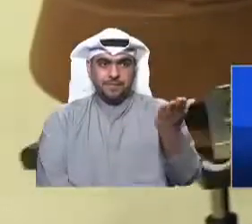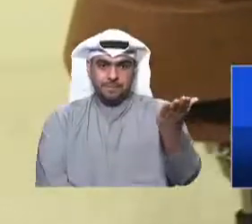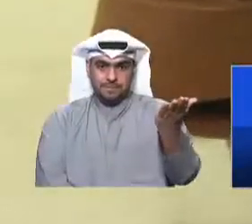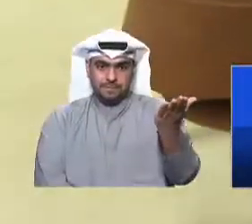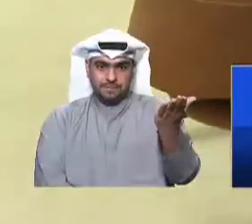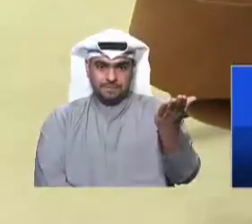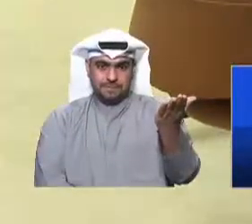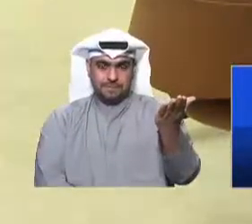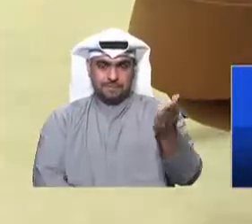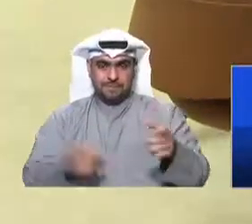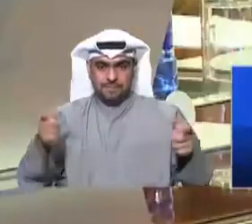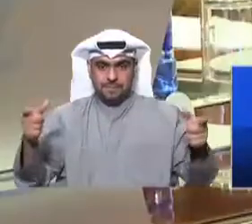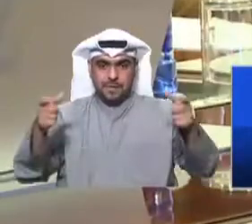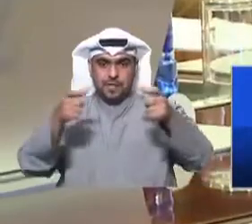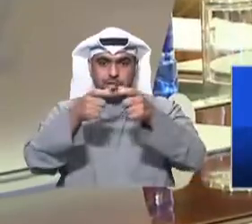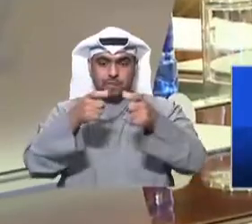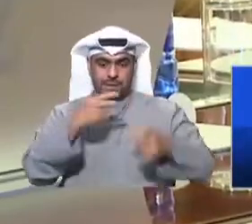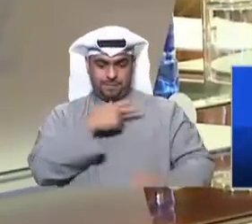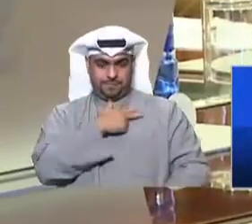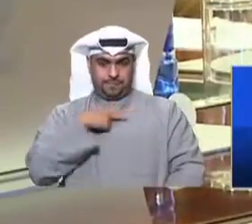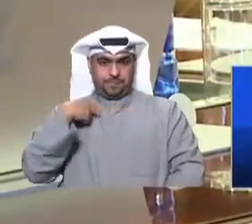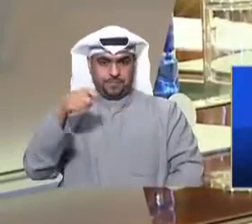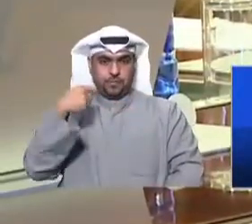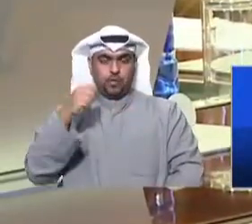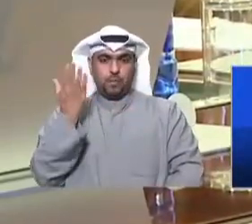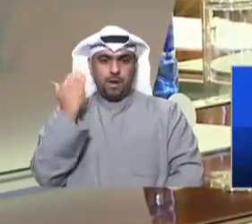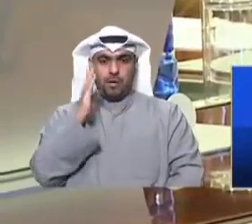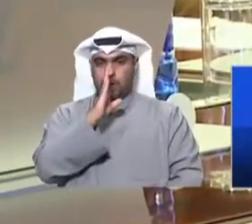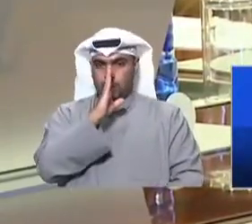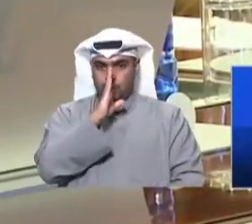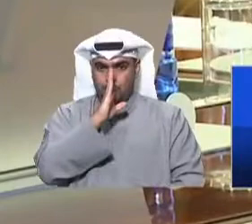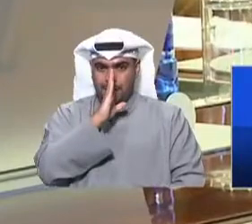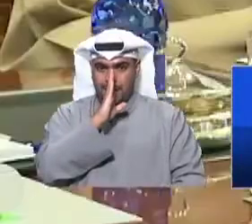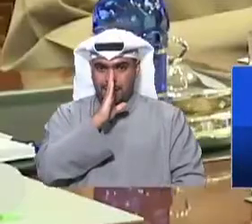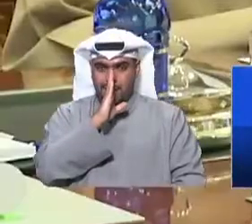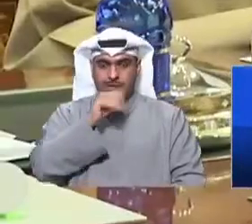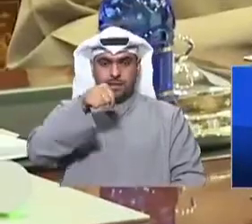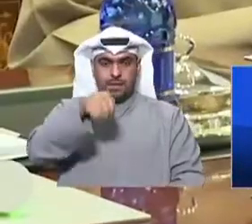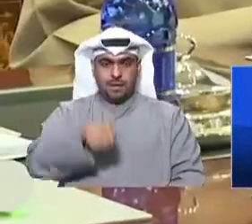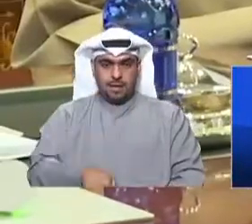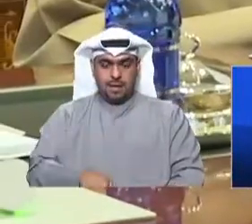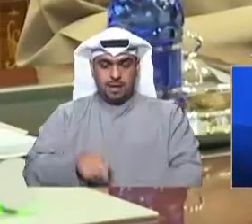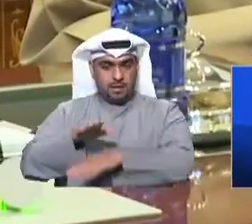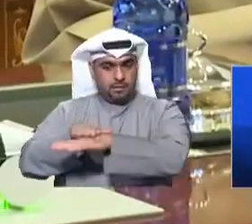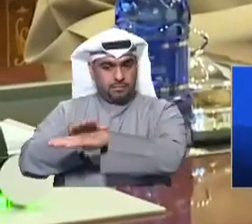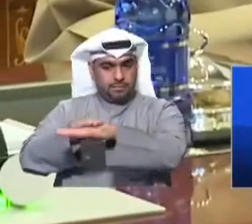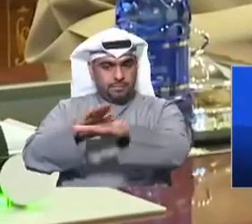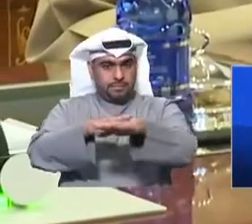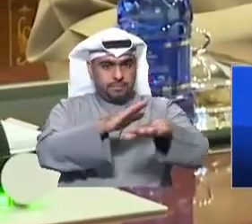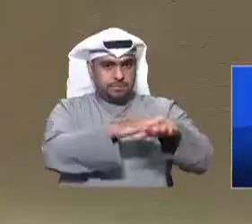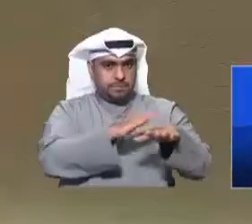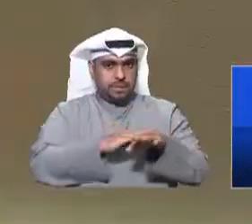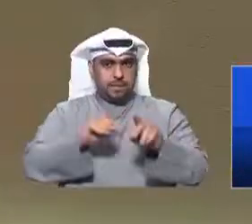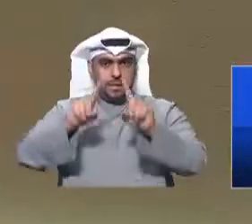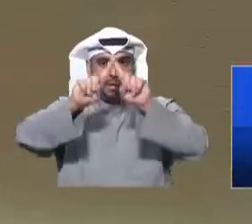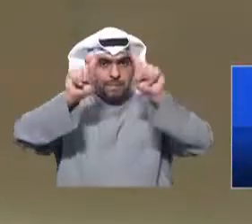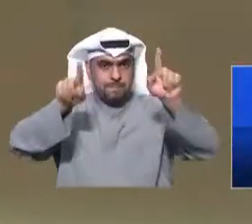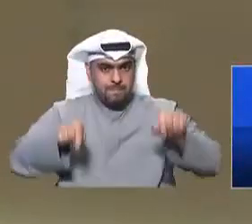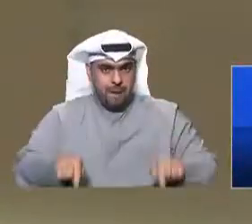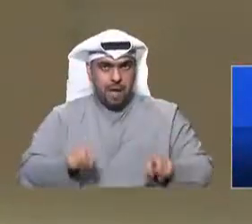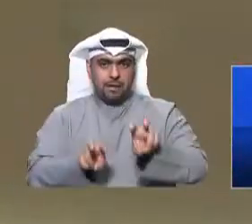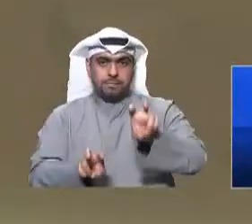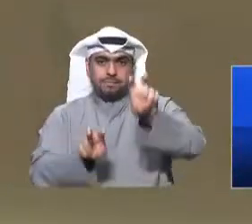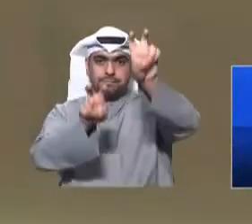التي أقرها مجلس الوزراء والسلطات الصحية في البلاد بحذافيرها، والتشديد على تنفيذ ومتابعة تطبيق تلك الاشتراطات في